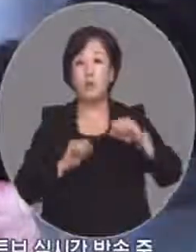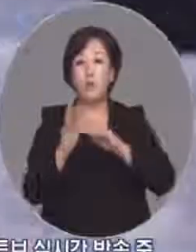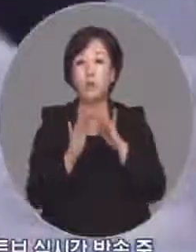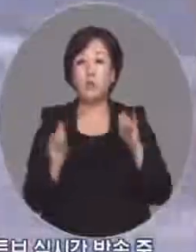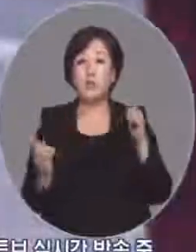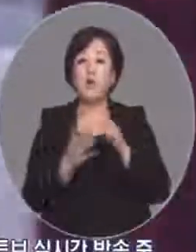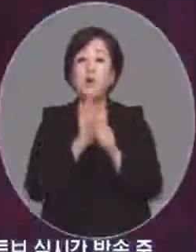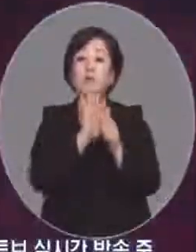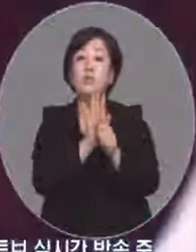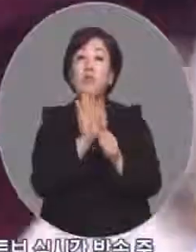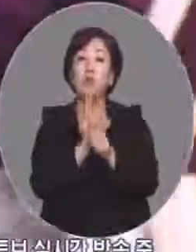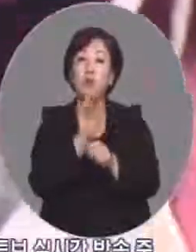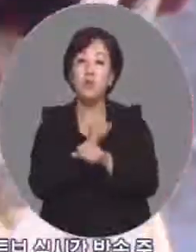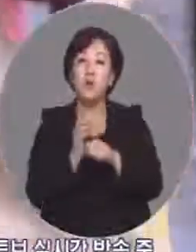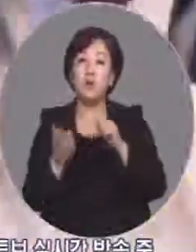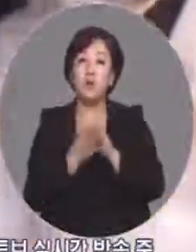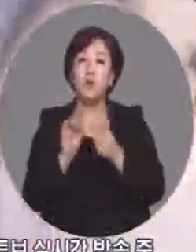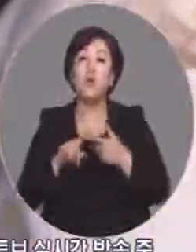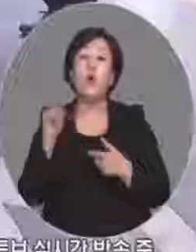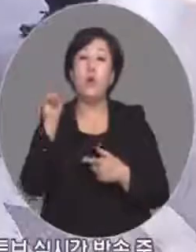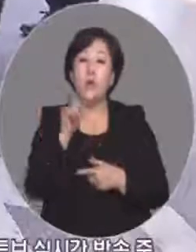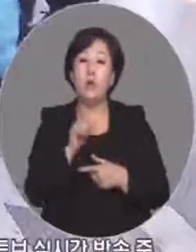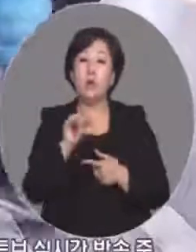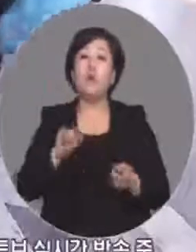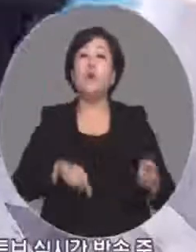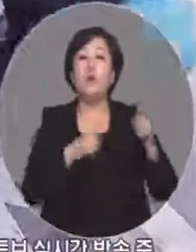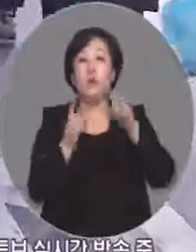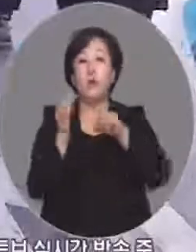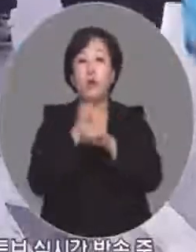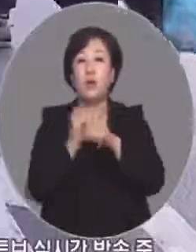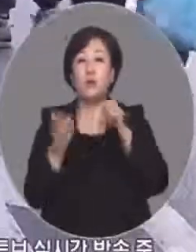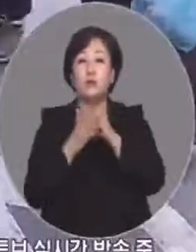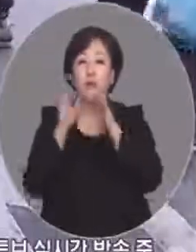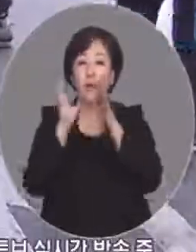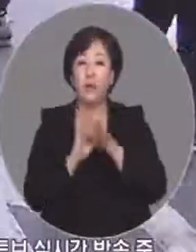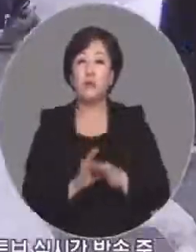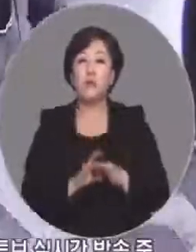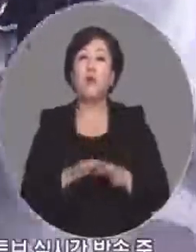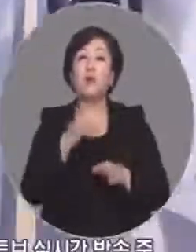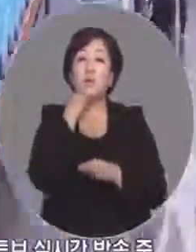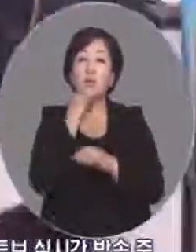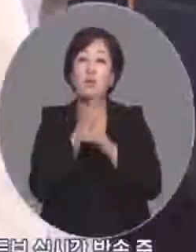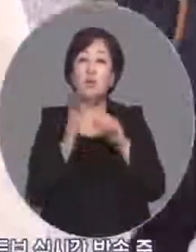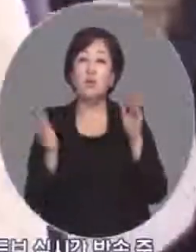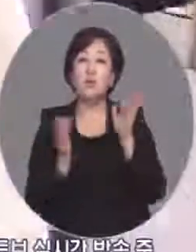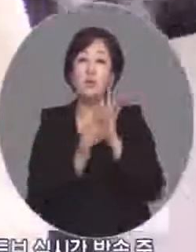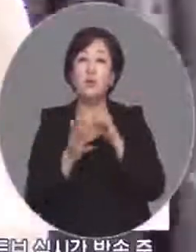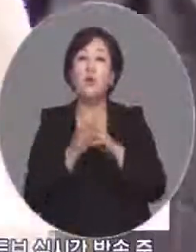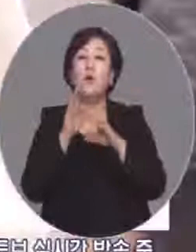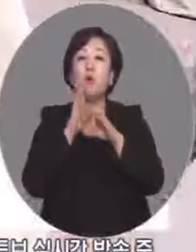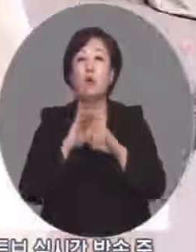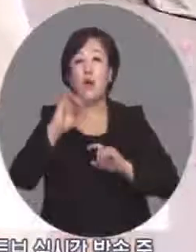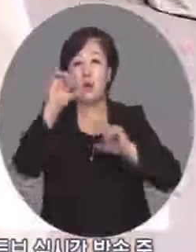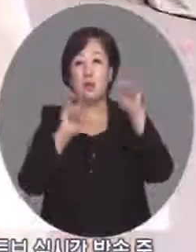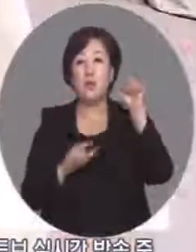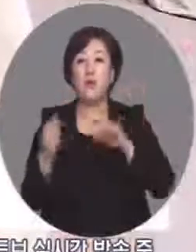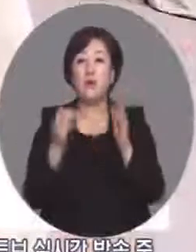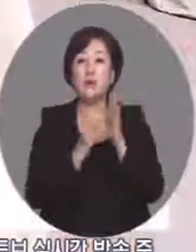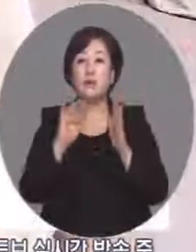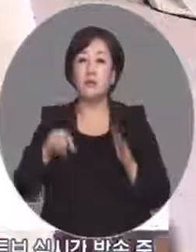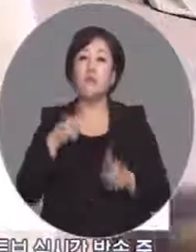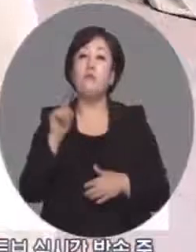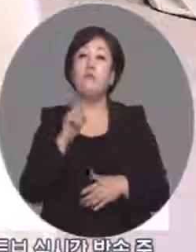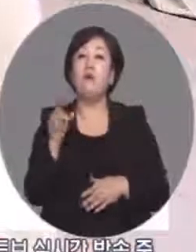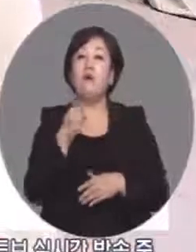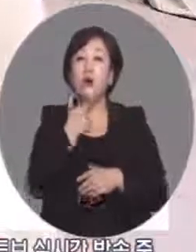자원봉사자들까지. 모두 하루빨리 일상으로 돌아갈 날만을 손꼽아 기다립니다. 코로나19 상황이 끝나면 제일 먼저